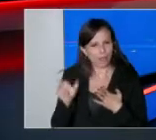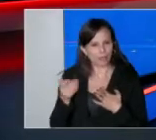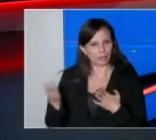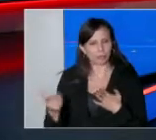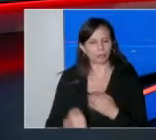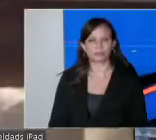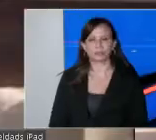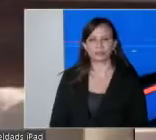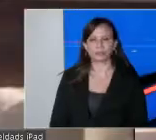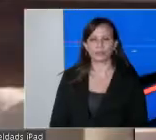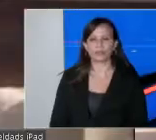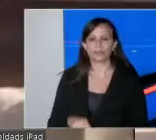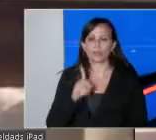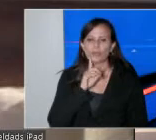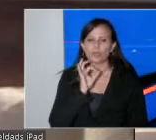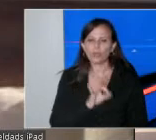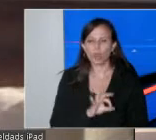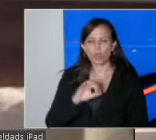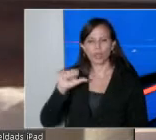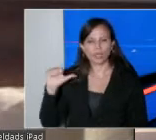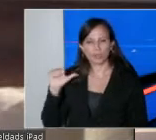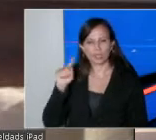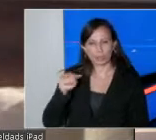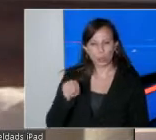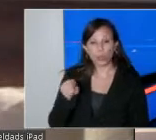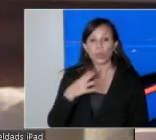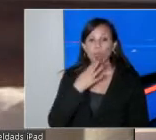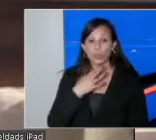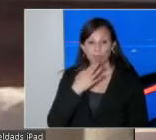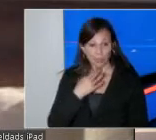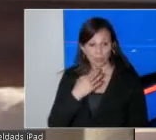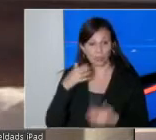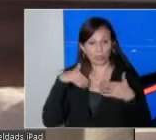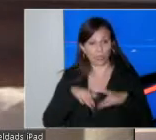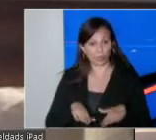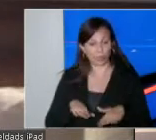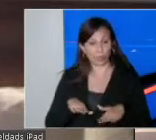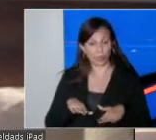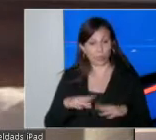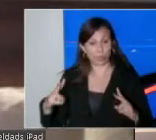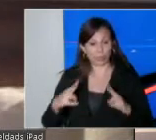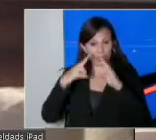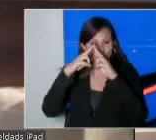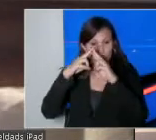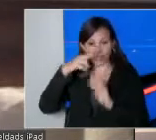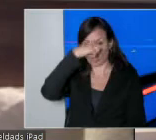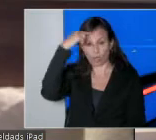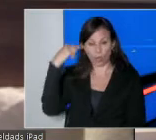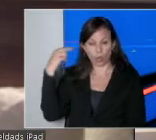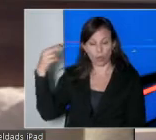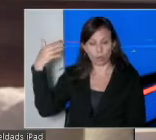כל נזכיר את שמו, אריק זמור, הוא יהודי שנולד בצרפת להורים שהגיעו